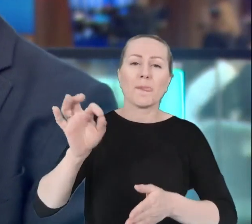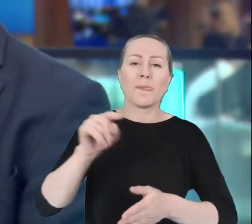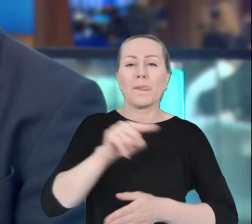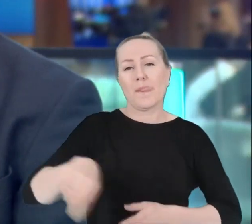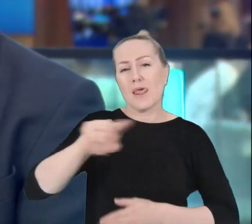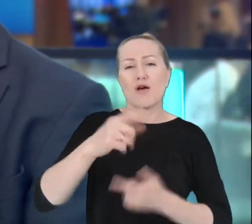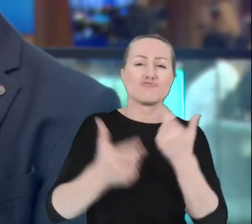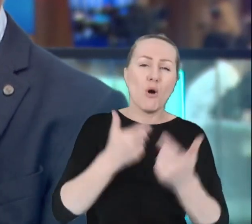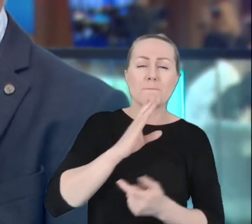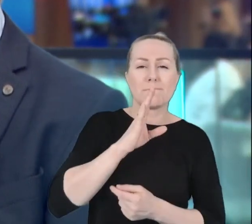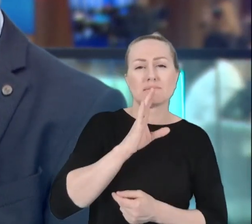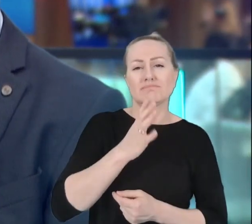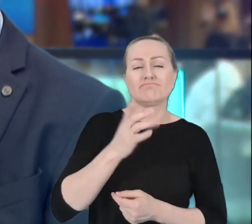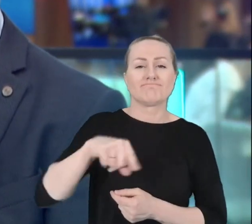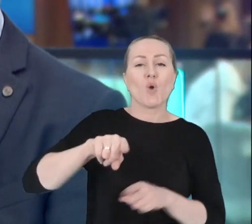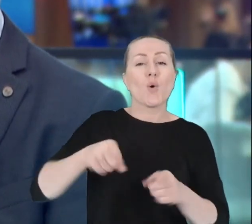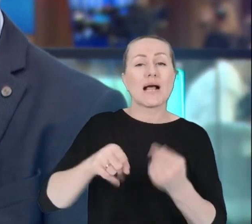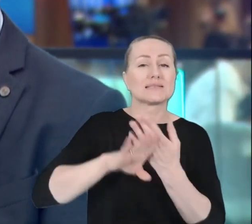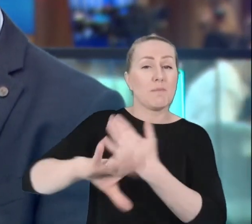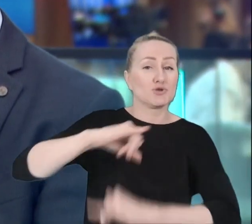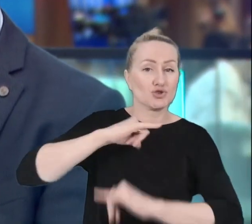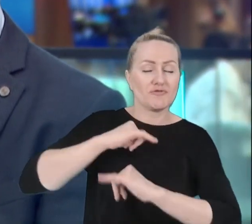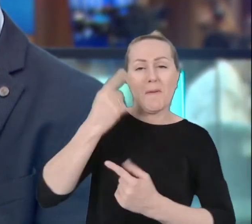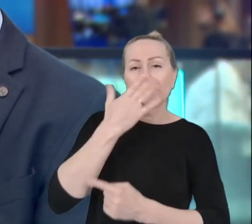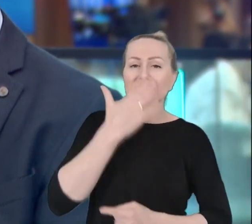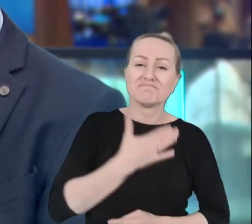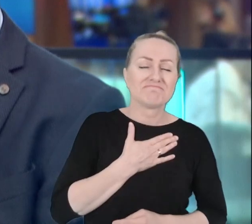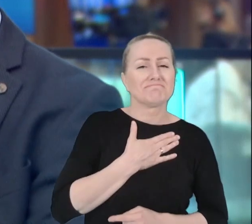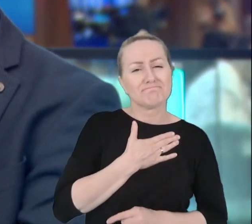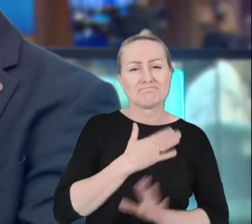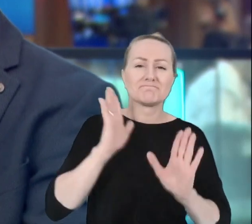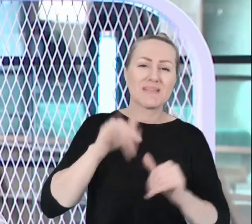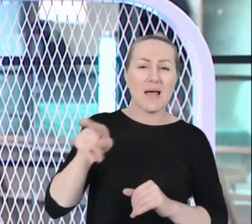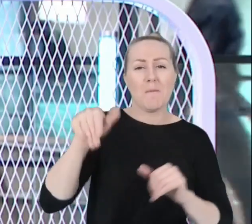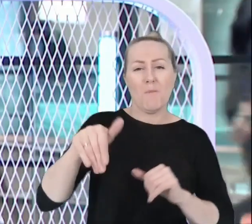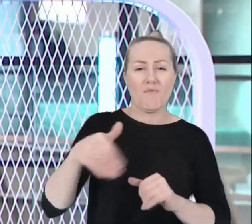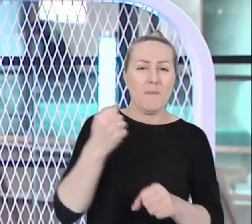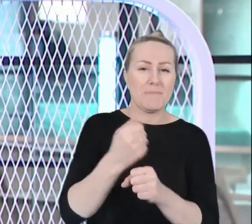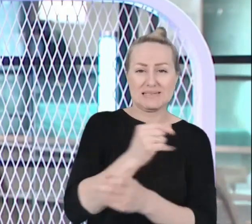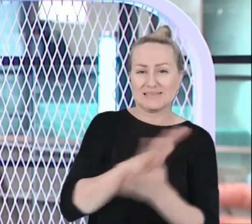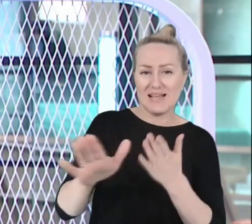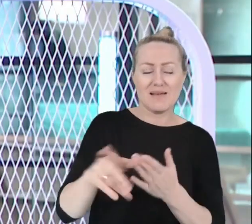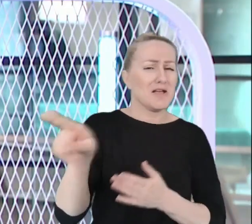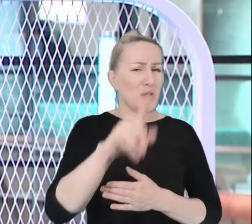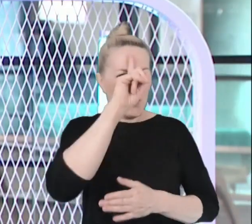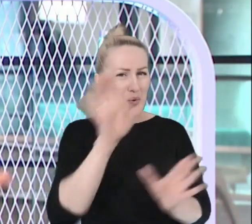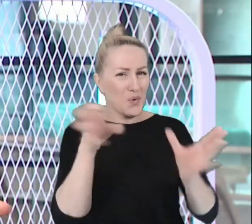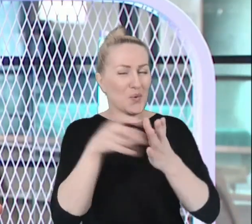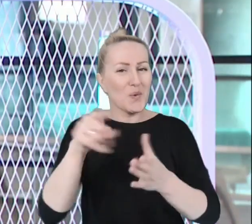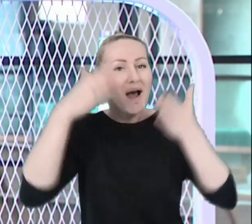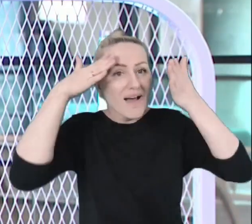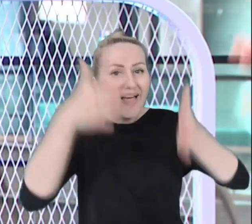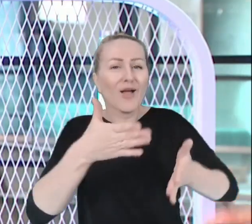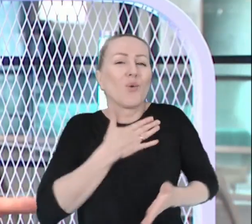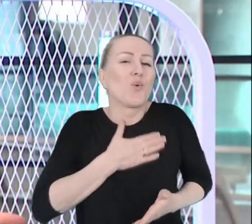o organizacjach społecznych myśli się w taki sposób, że w zasadzie to powinniśmy pracować za darmo. Banda zapaleńców, przecież oni kochają to robić. Nie wiadomo, co my robimy,